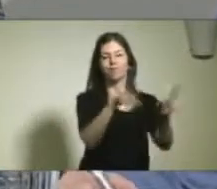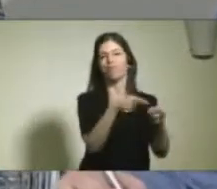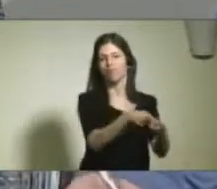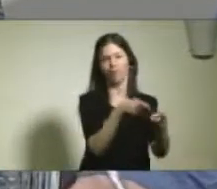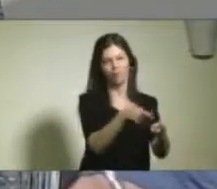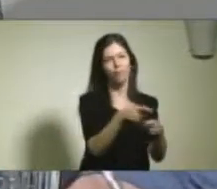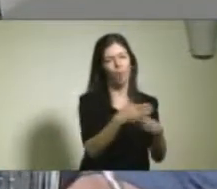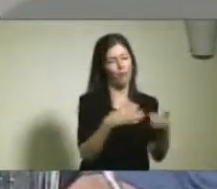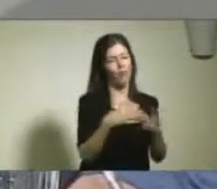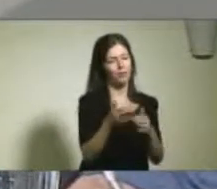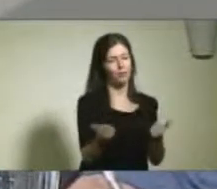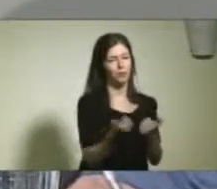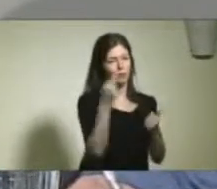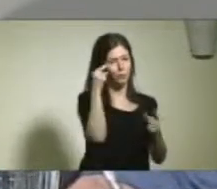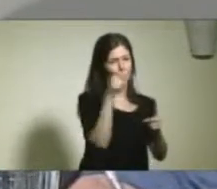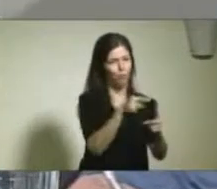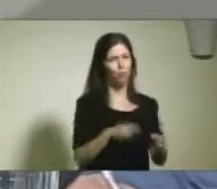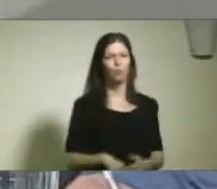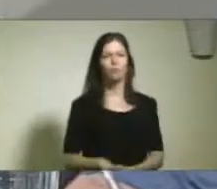assez importantes.